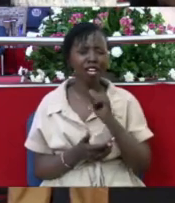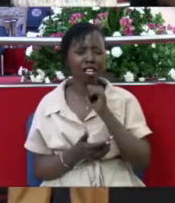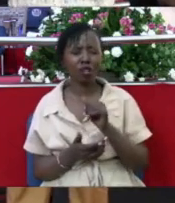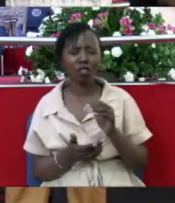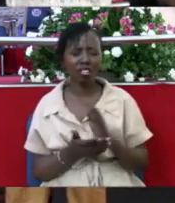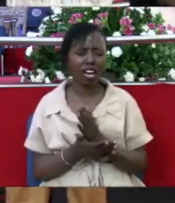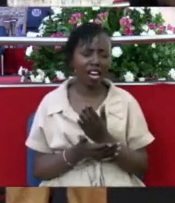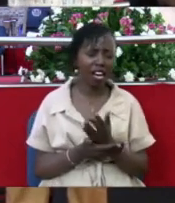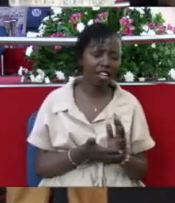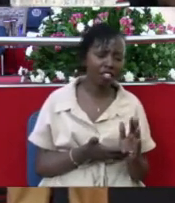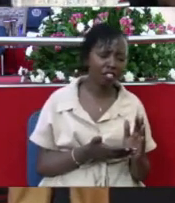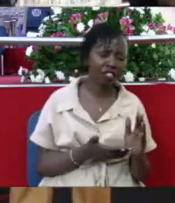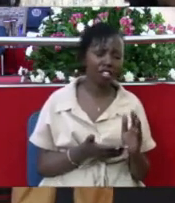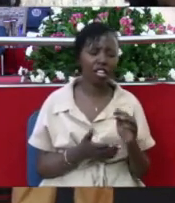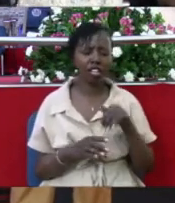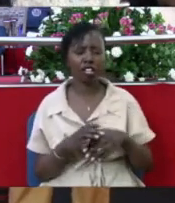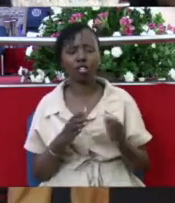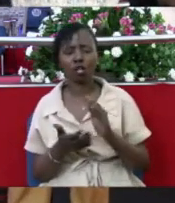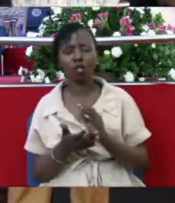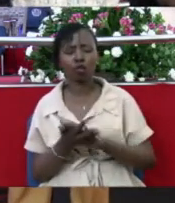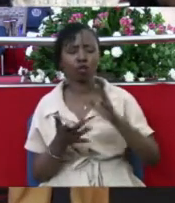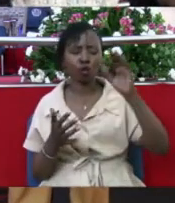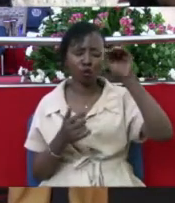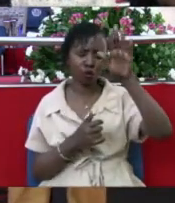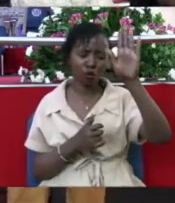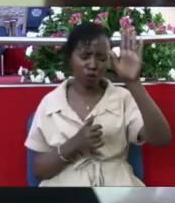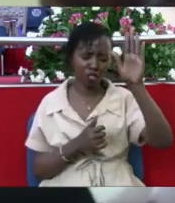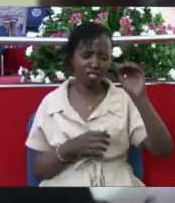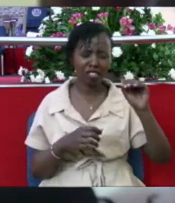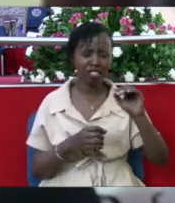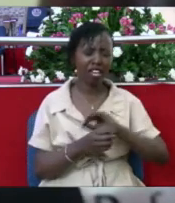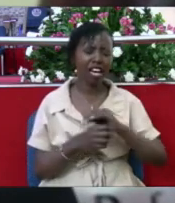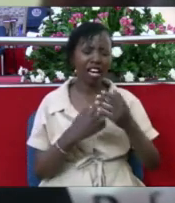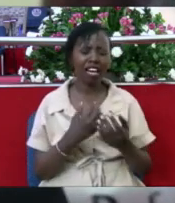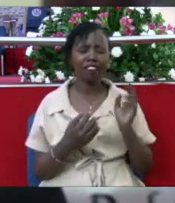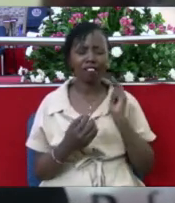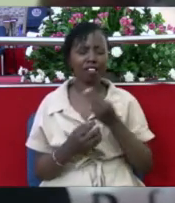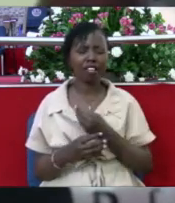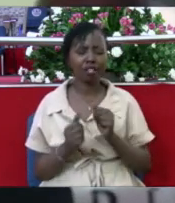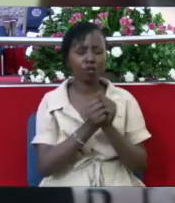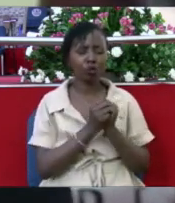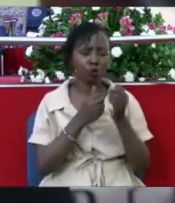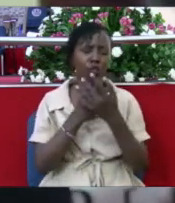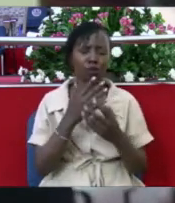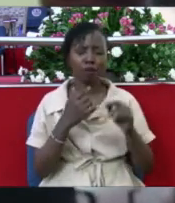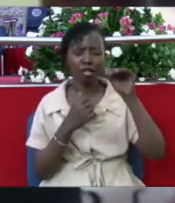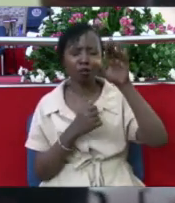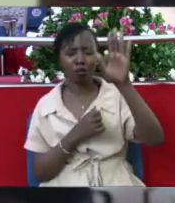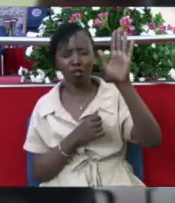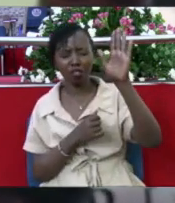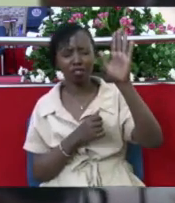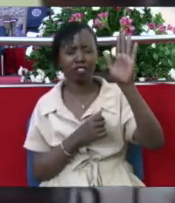katika utukufu wako. In Jesus name. Katika jina la Yesu. Cover us with your blood, O God. Tufunike na damu yako. No form of backlash